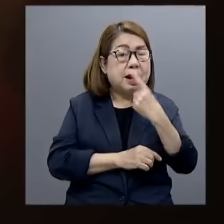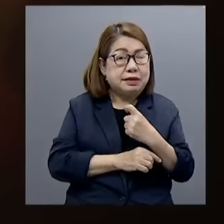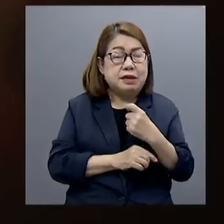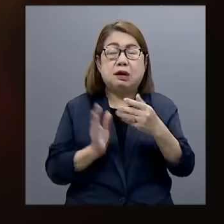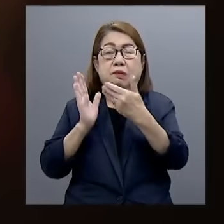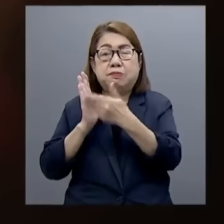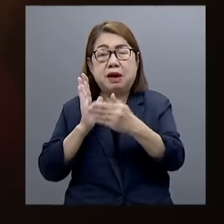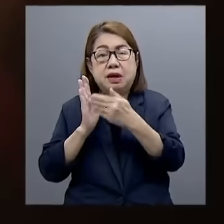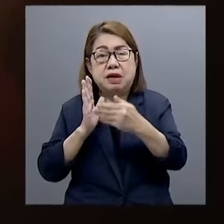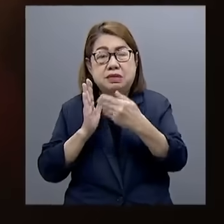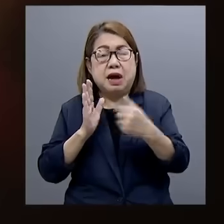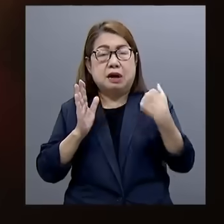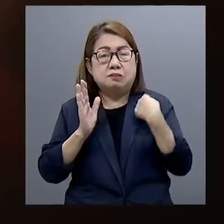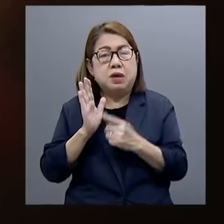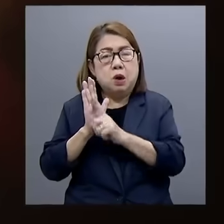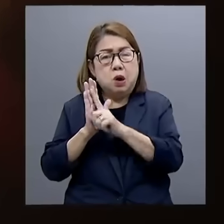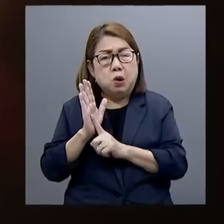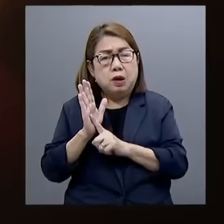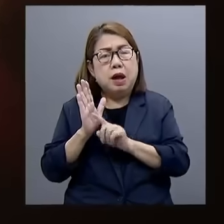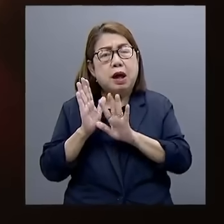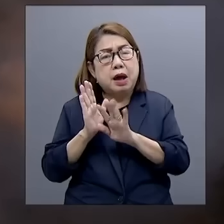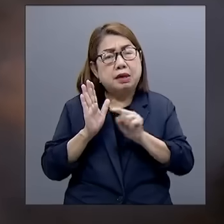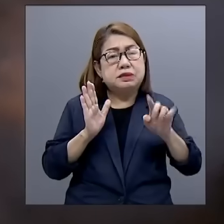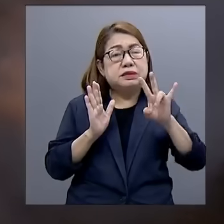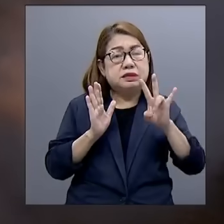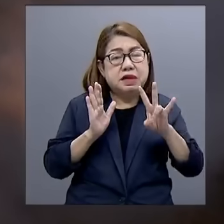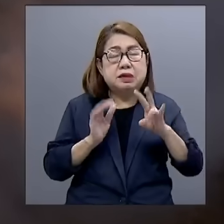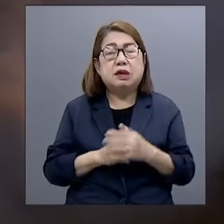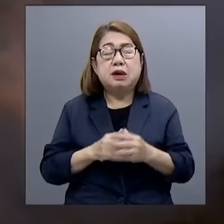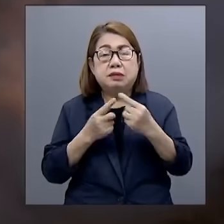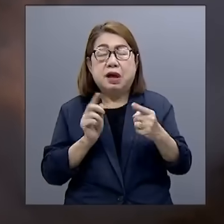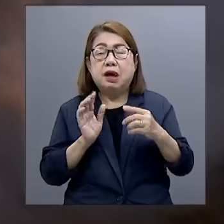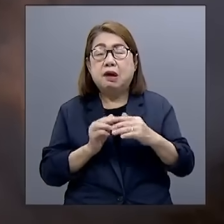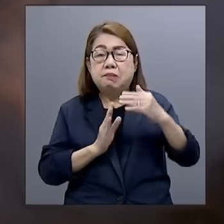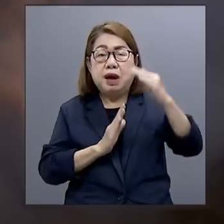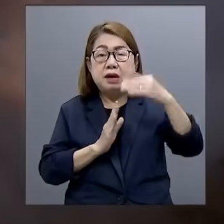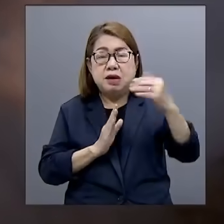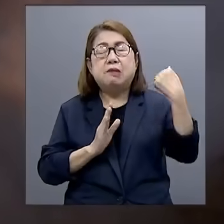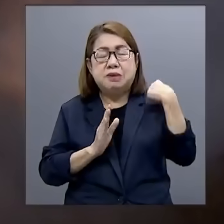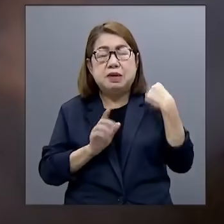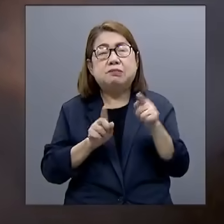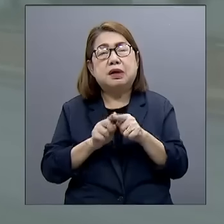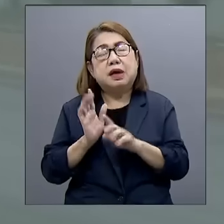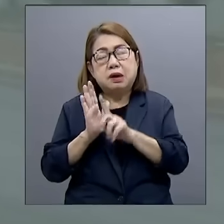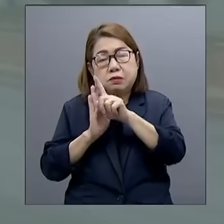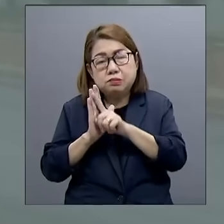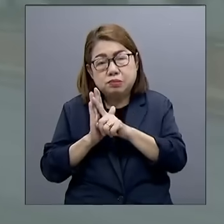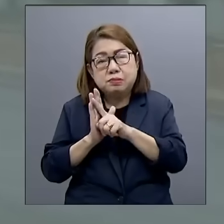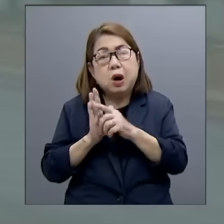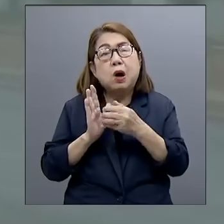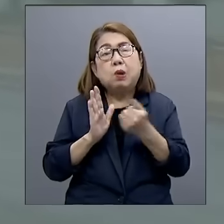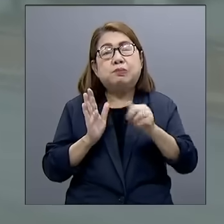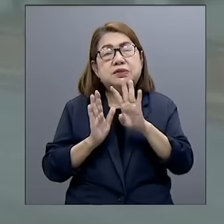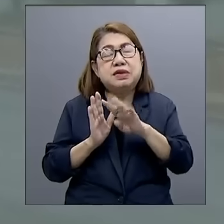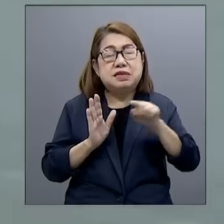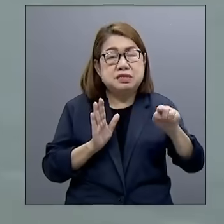านนั้นจะมีอุณหภูมิลดลงตั้งแต่5ถึง7องศานะคะส่วนภาคเหนือนะคะจะมีอุณหภูมิลดลง4ถึง6องศาค่ะสำหรับกรุงเท